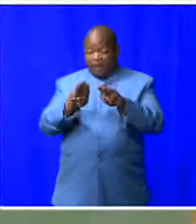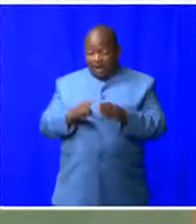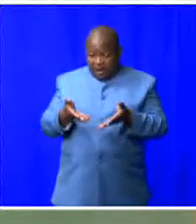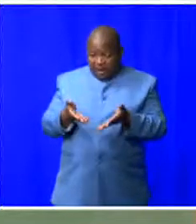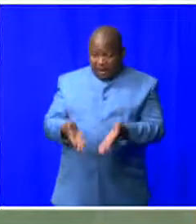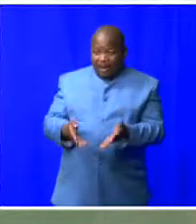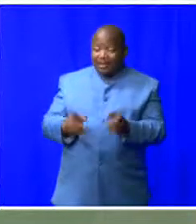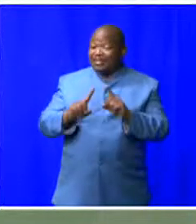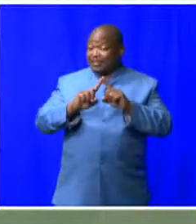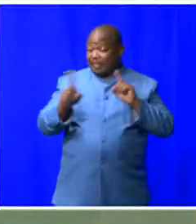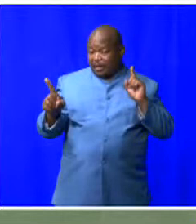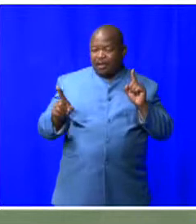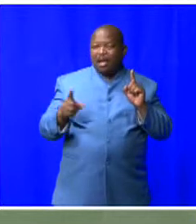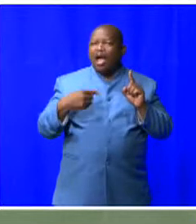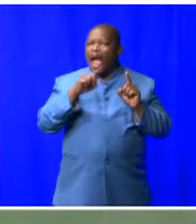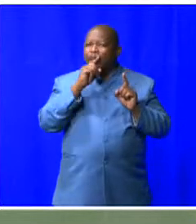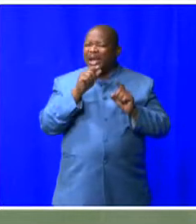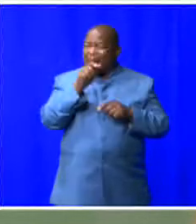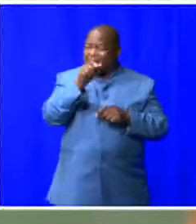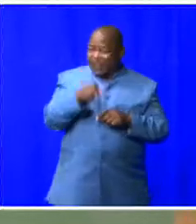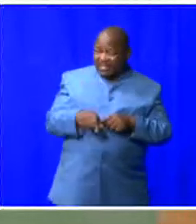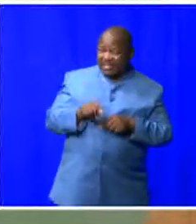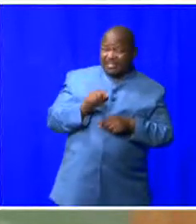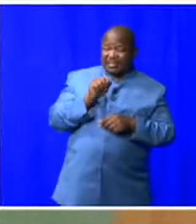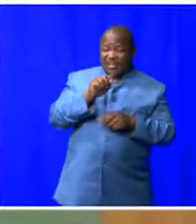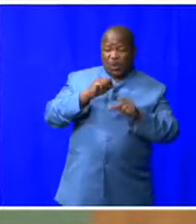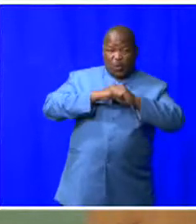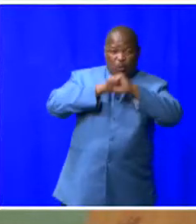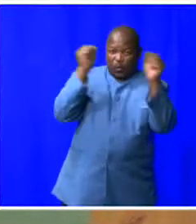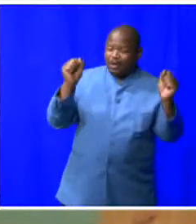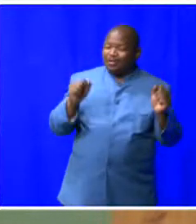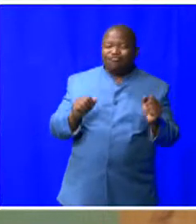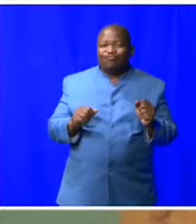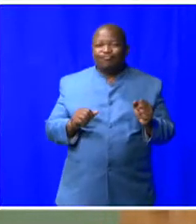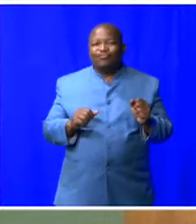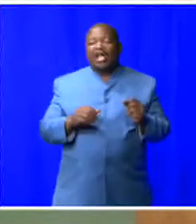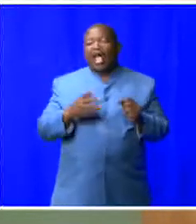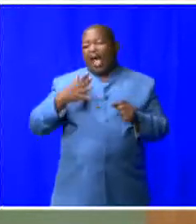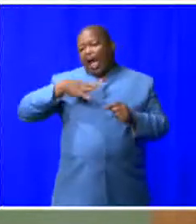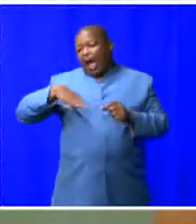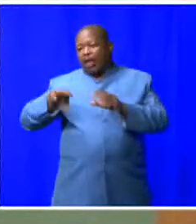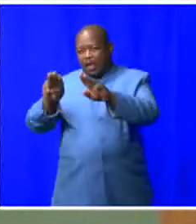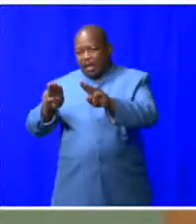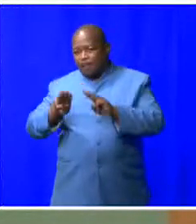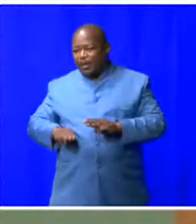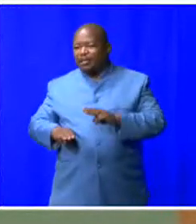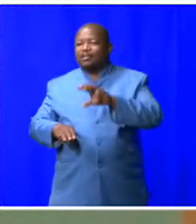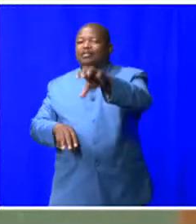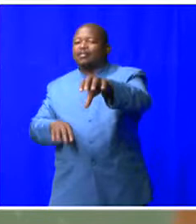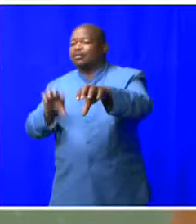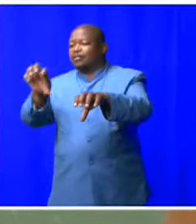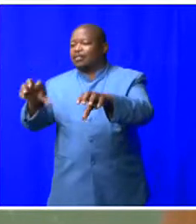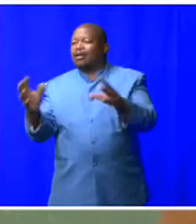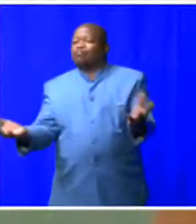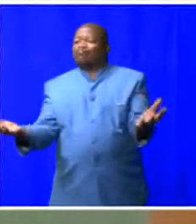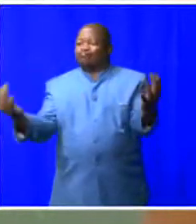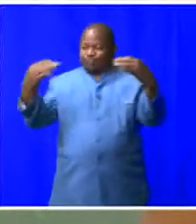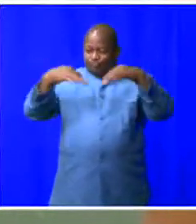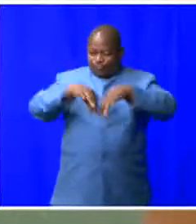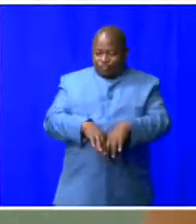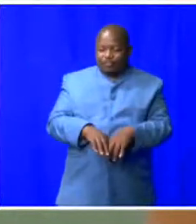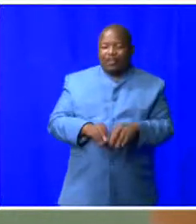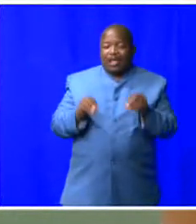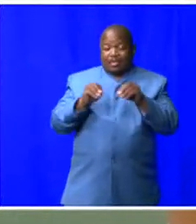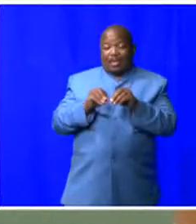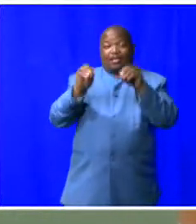nawe magwabane kha kuthi sengona wona labamvula base bavele bathole lamavoti sathi uhamba kuyohlanganiswa njengoba lesi ngilesinye saleti